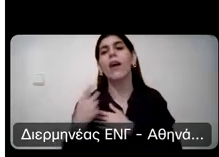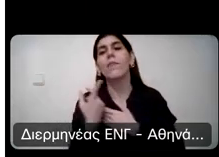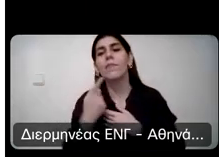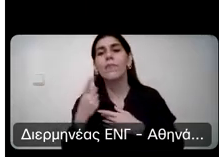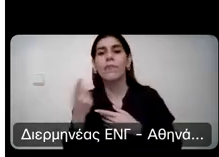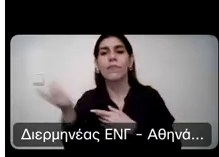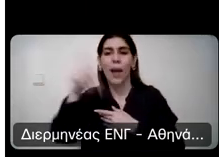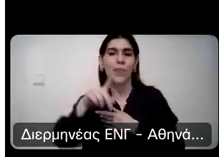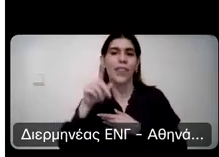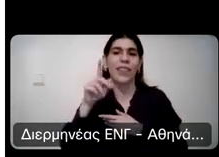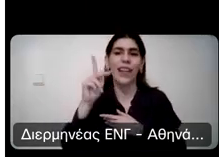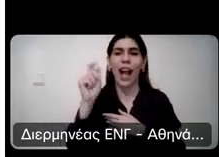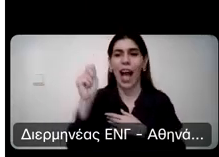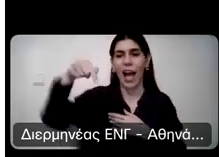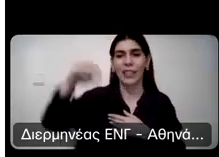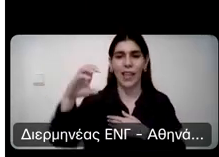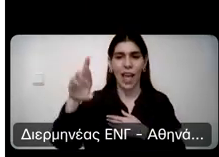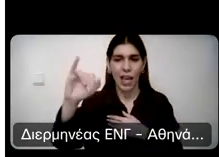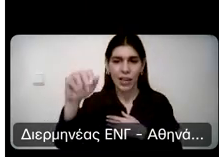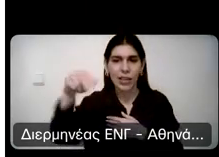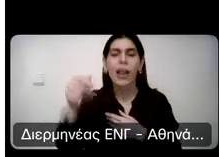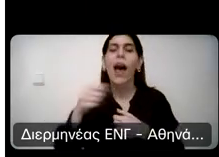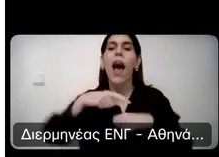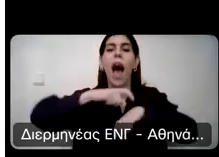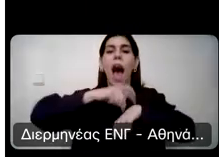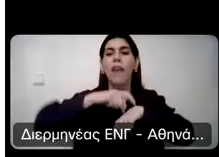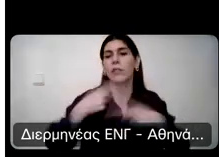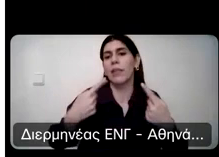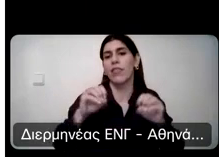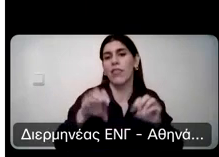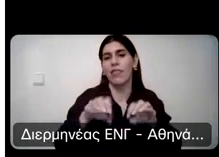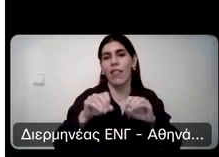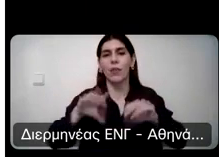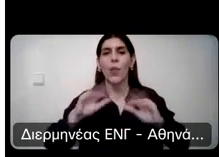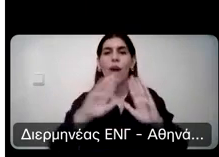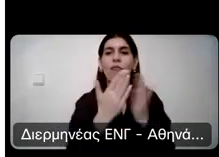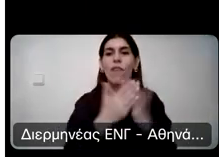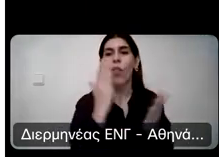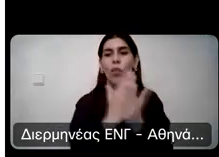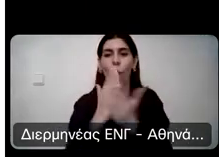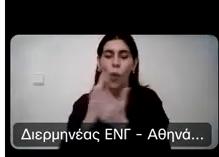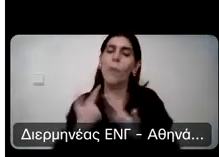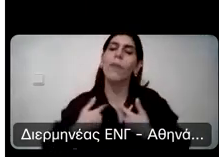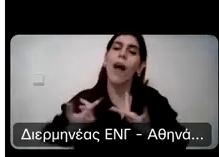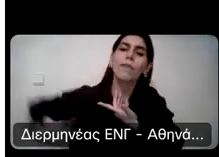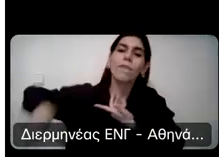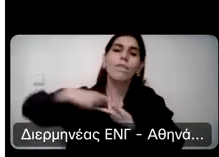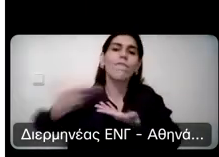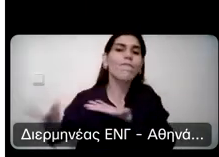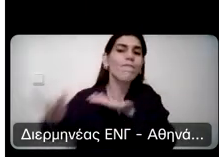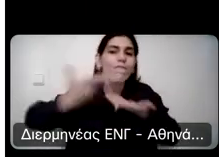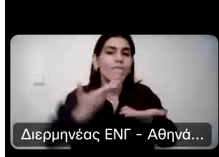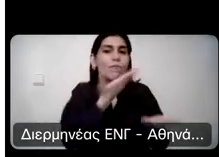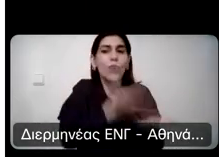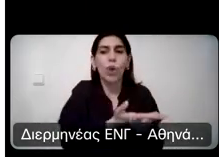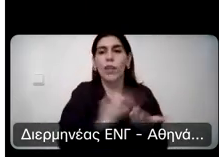Μετσόβιο Πολυτεχνείο, διδάκτορα βιβλιοθηκονομίας, που είχαν την έμπνευση να προτείνουν το επίκαιρο θέμα της φετινής